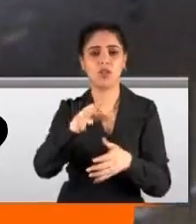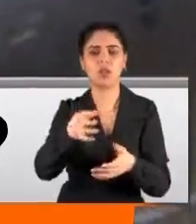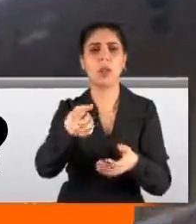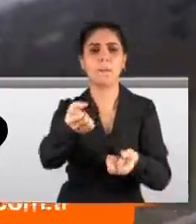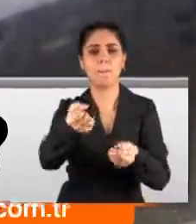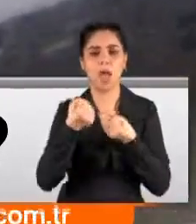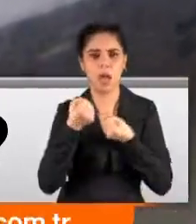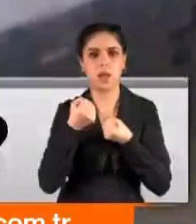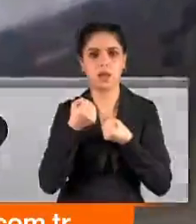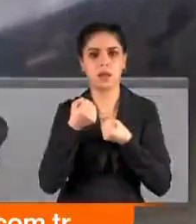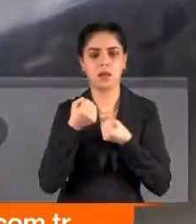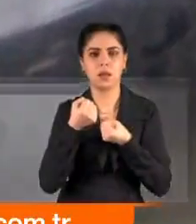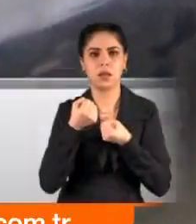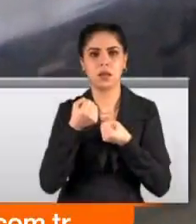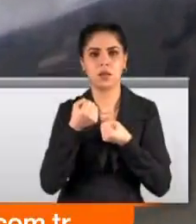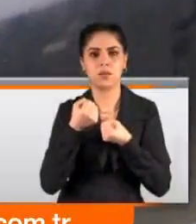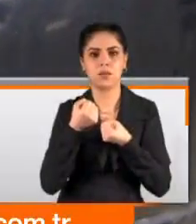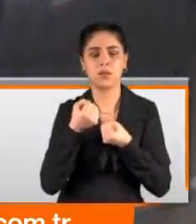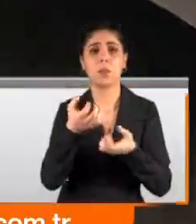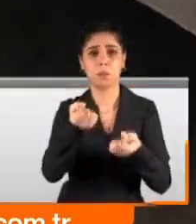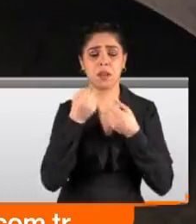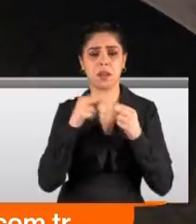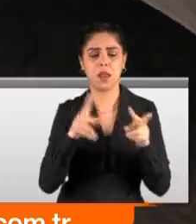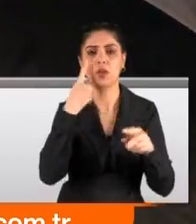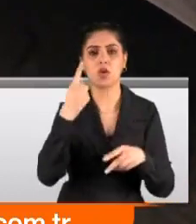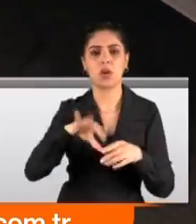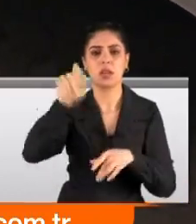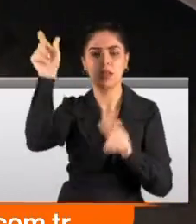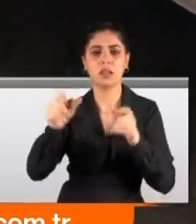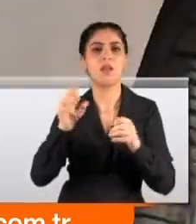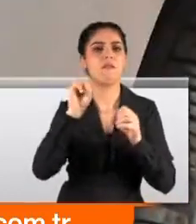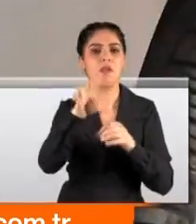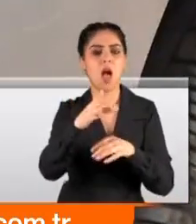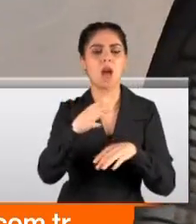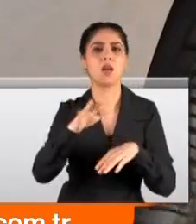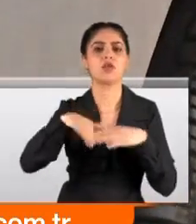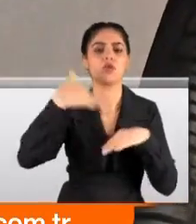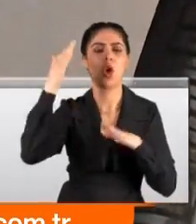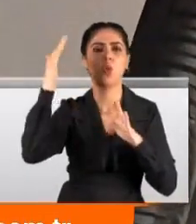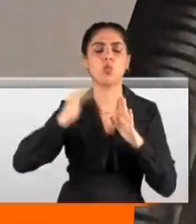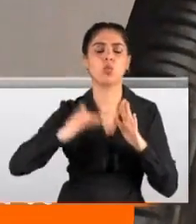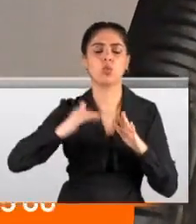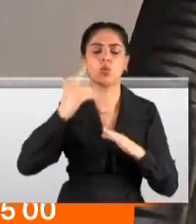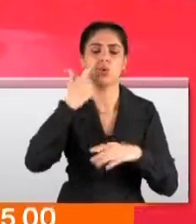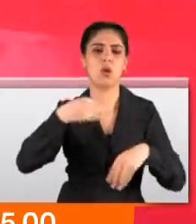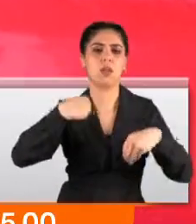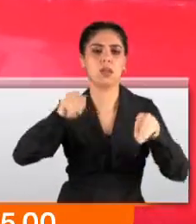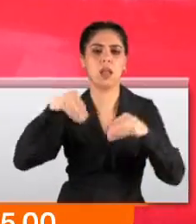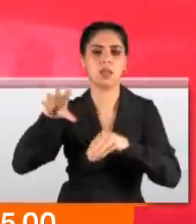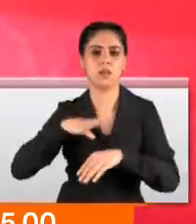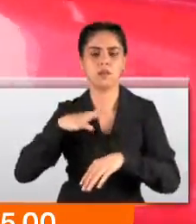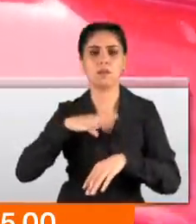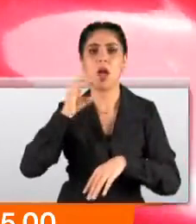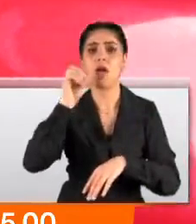kırıyorlar. Yani direkt kırarak çekiyorlar. Hırsızlar çaldıkları farları da piyasa fiyatının çok altında satıyor. Far